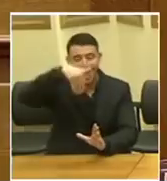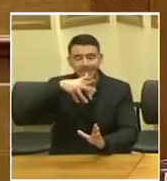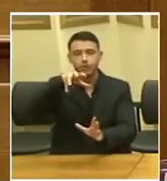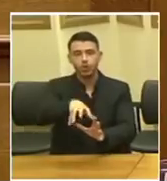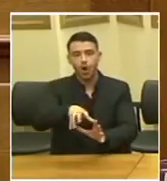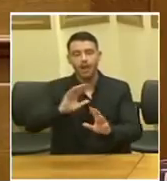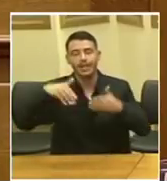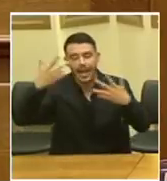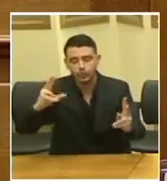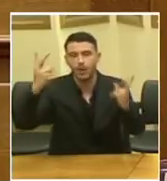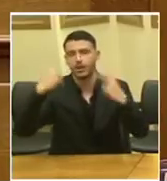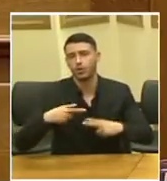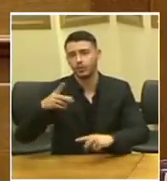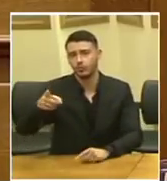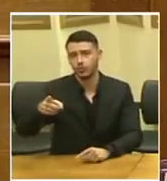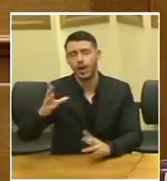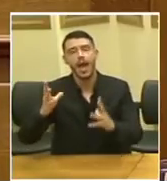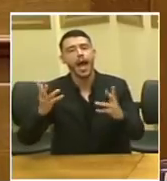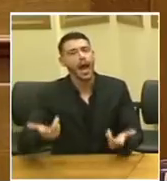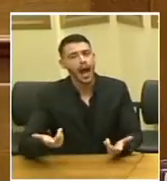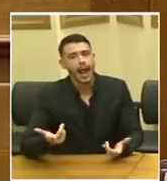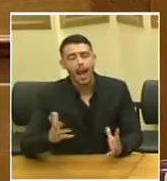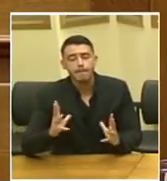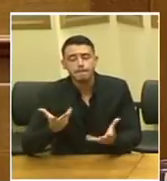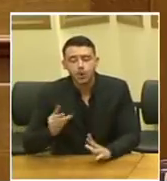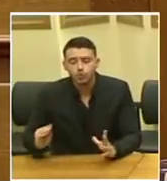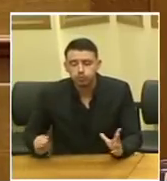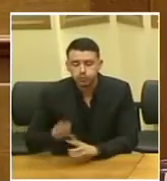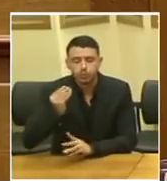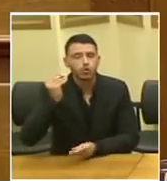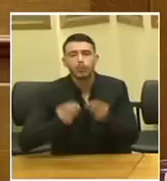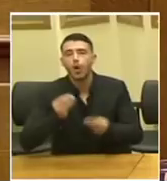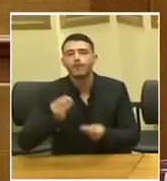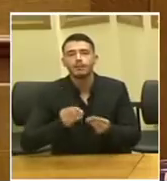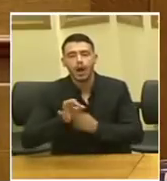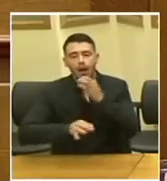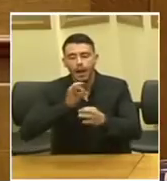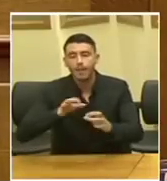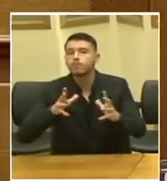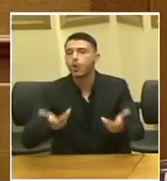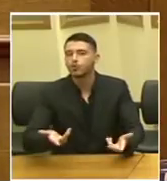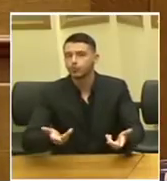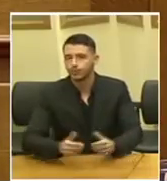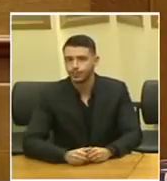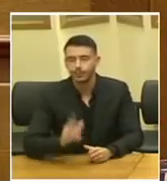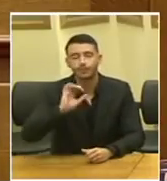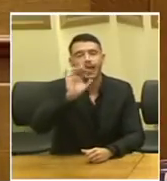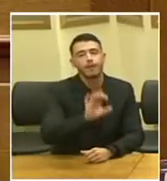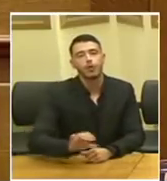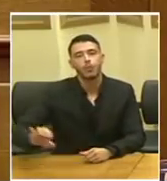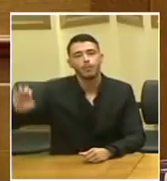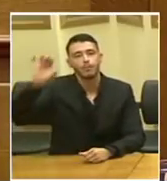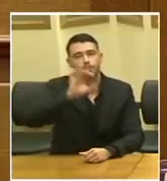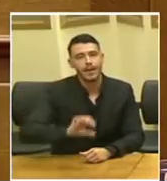θυμηθούμε. Πώς δημιουργήθηκε το πρόβλημα με το έργα όμνες. Πολύ απλά. Η Ευρωπαϊκή